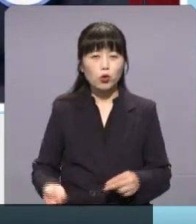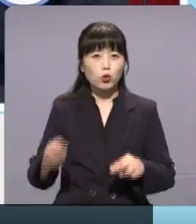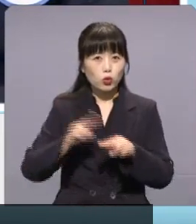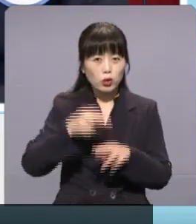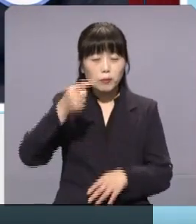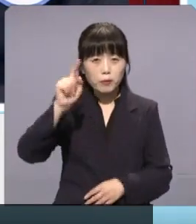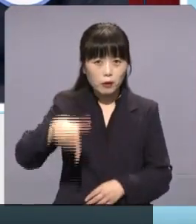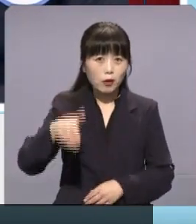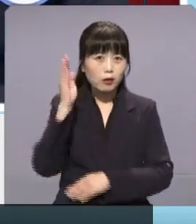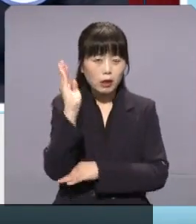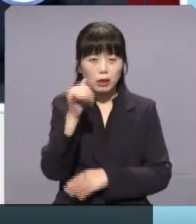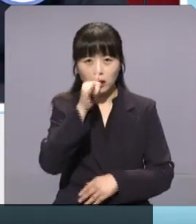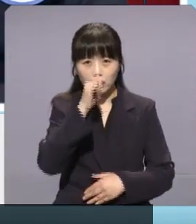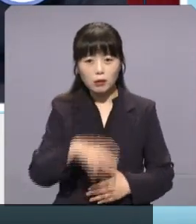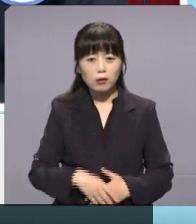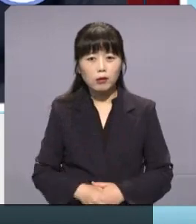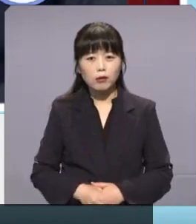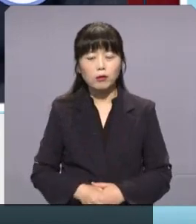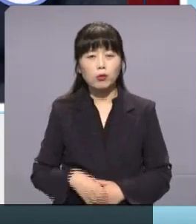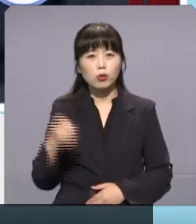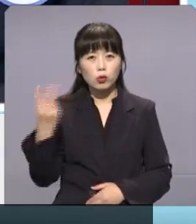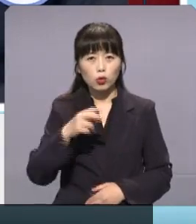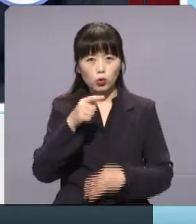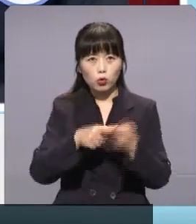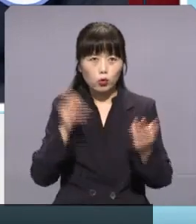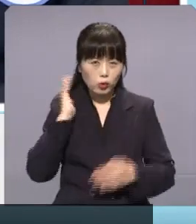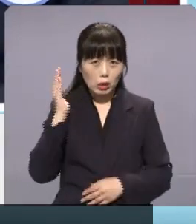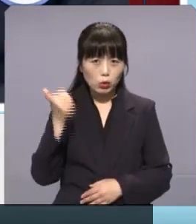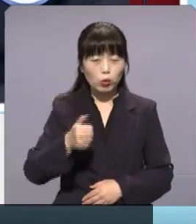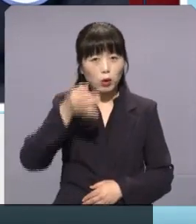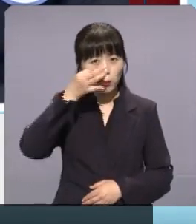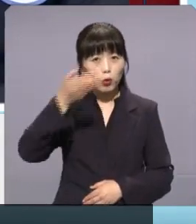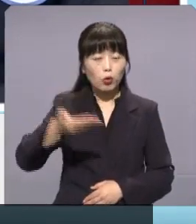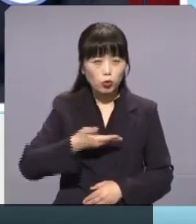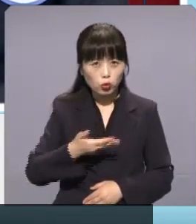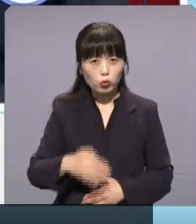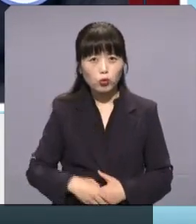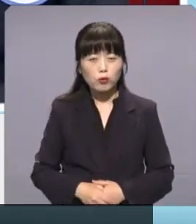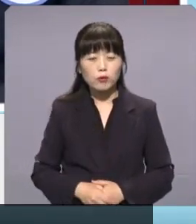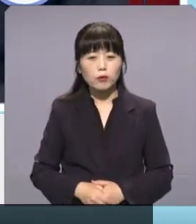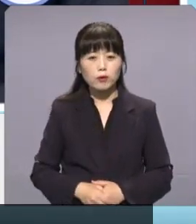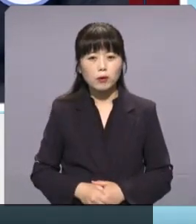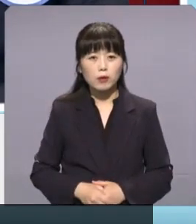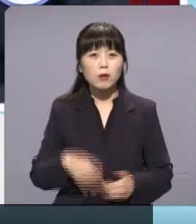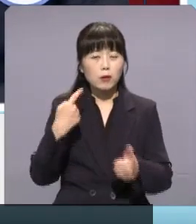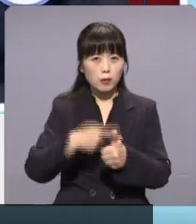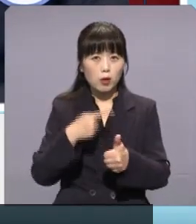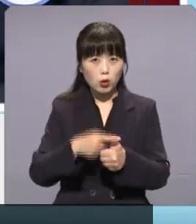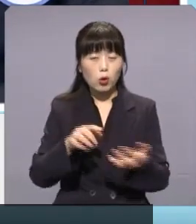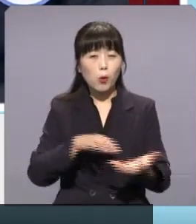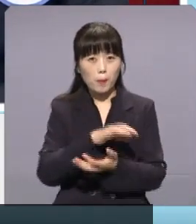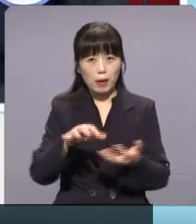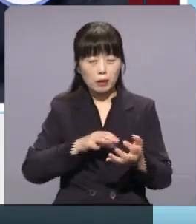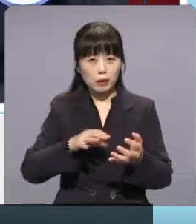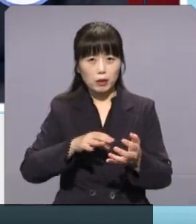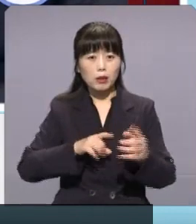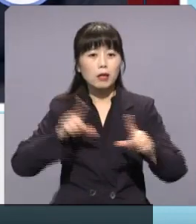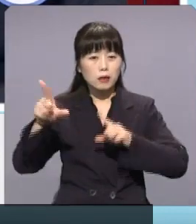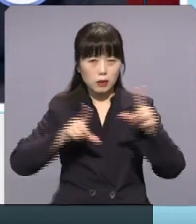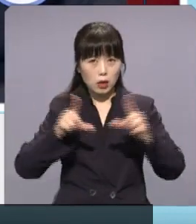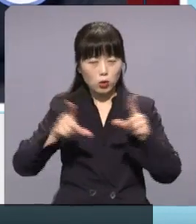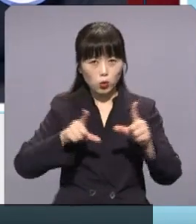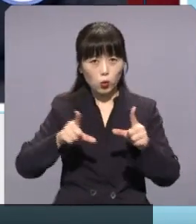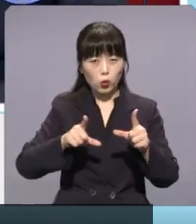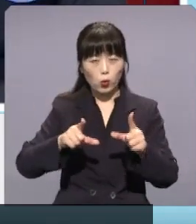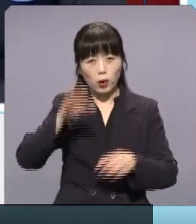있는 상황이잖아요. 그리고 윤석열 대통령이 보이는 뭐 이른바 이제 비속어 파문 때 대응하는 태도라든가 이런 것들을